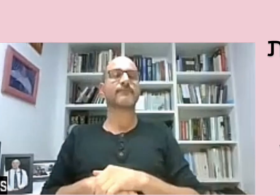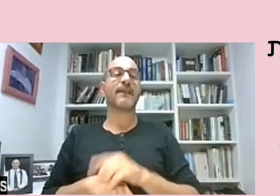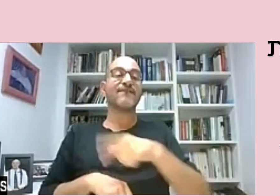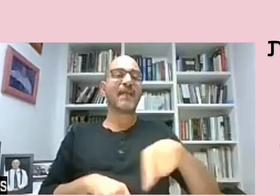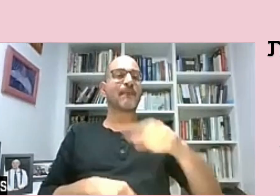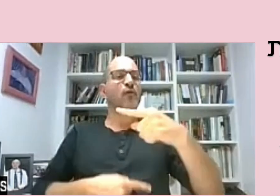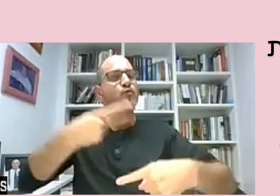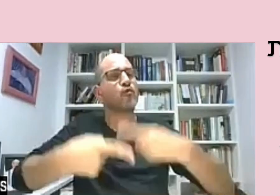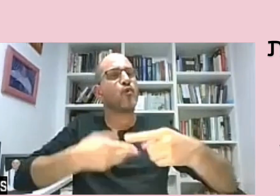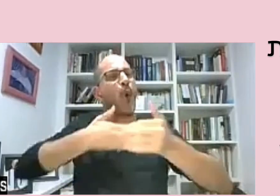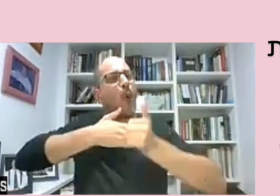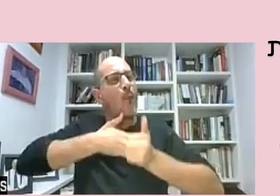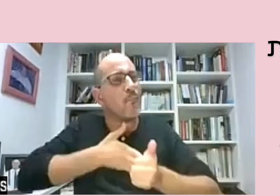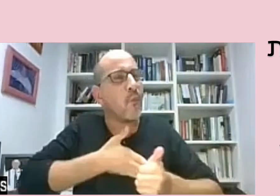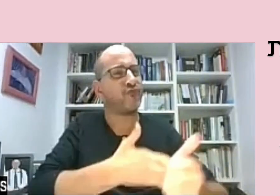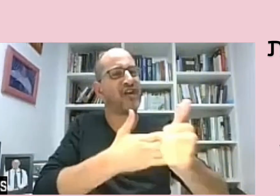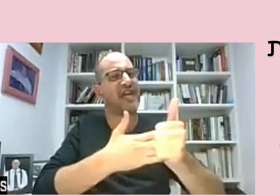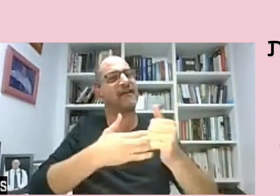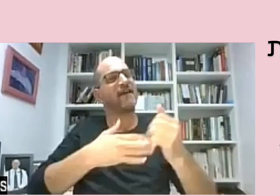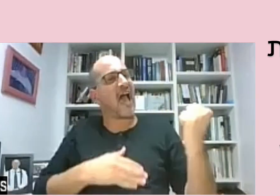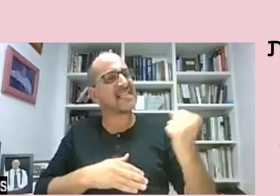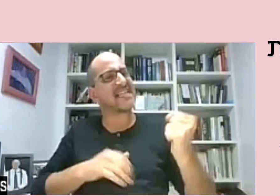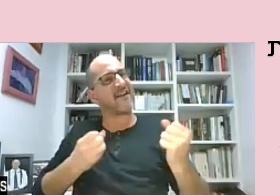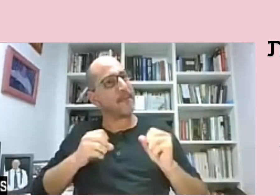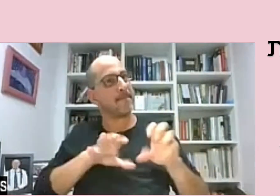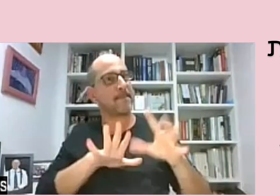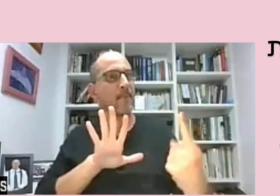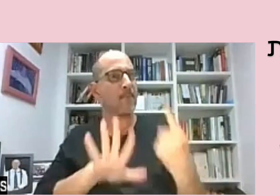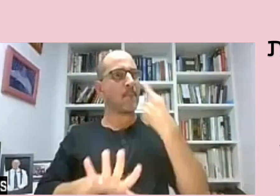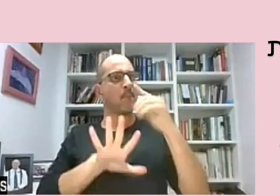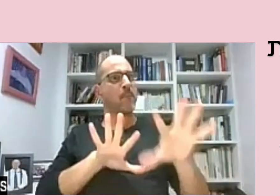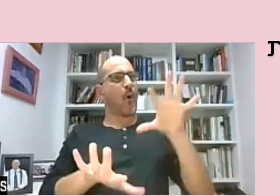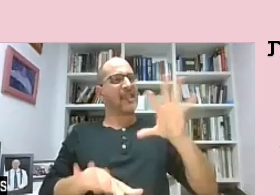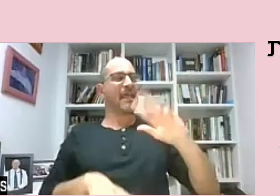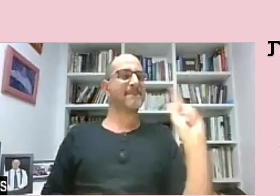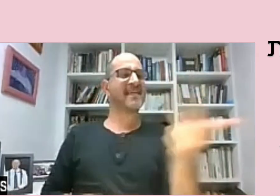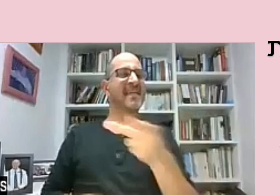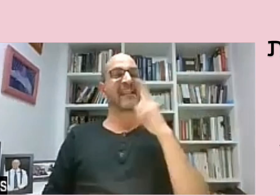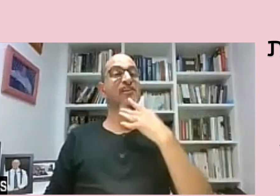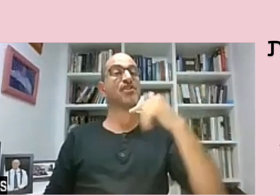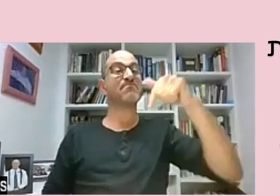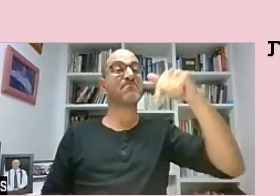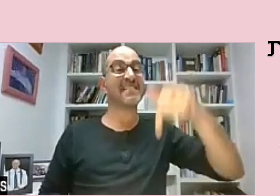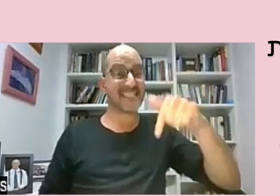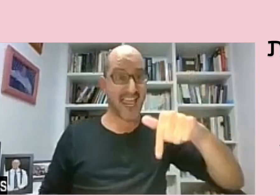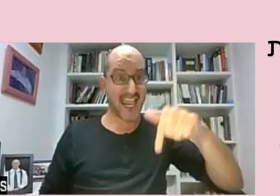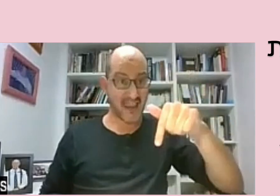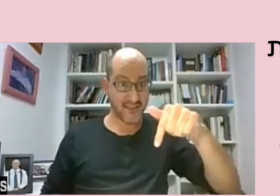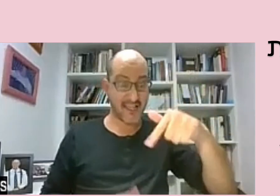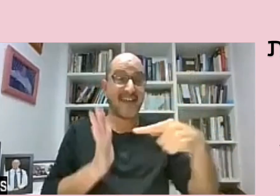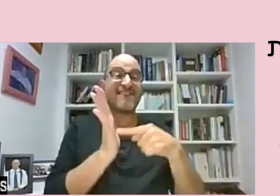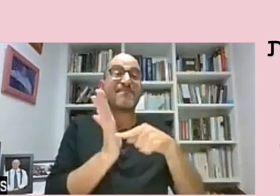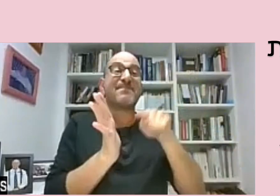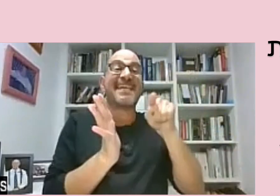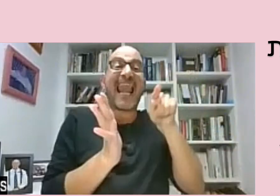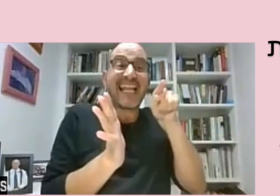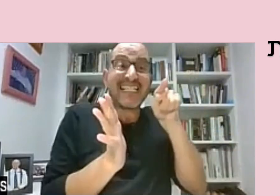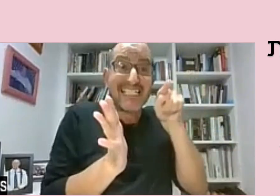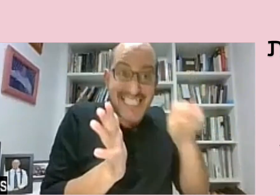לישראל, ובעצם הם הדור המוביל והחזק, והם אלה שהבולט בקהילת החרשים